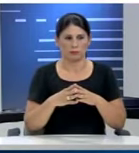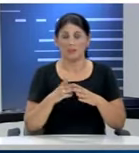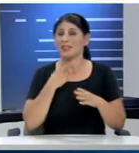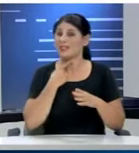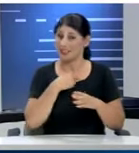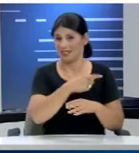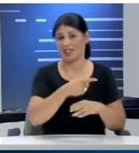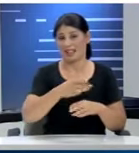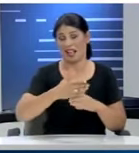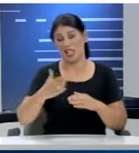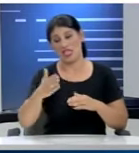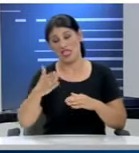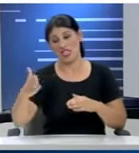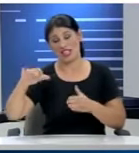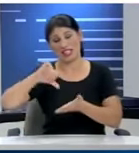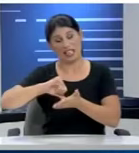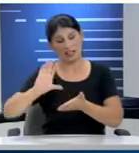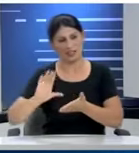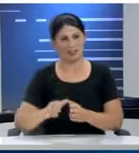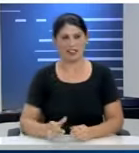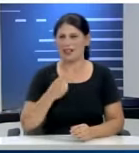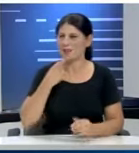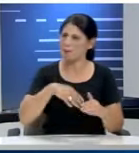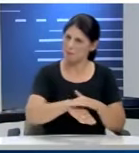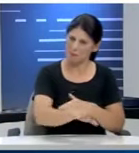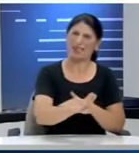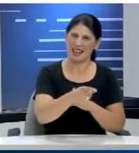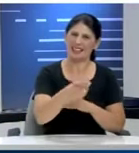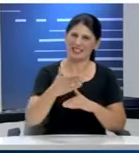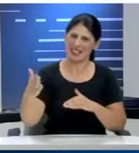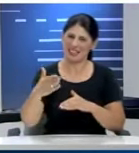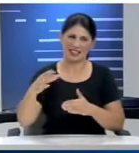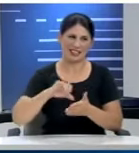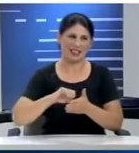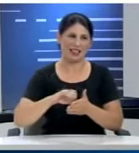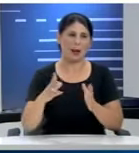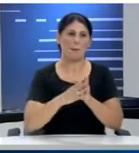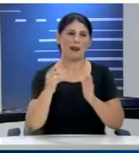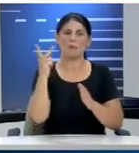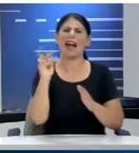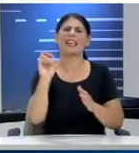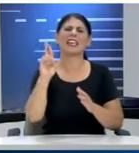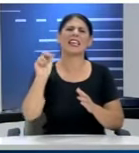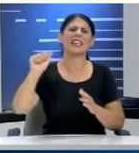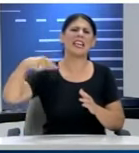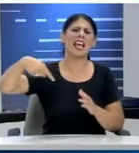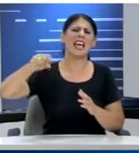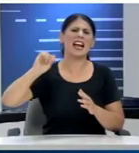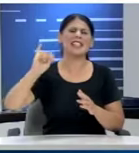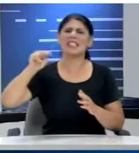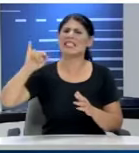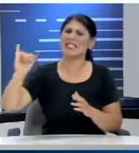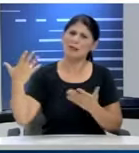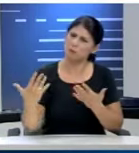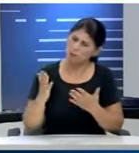δυτική Αθήνα που βάλατε, αλλά είπατε ότι πειράζει την δυτική Αθήνα, ας πούμε στο Κερατσίνι, που είναι, θα μπορούσε να το πει